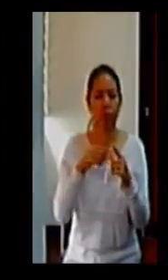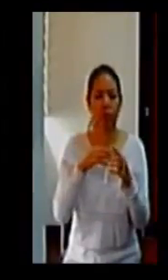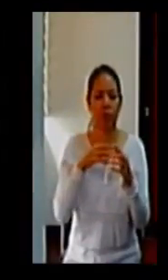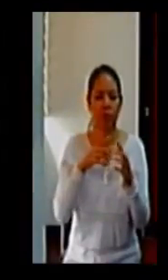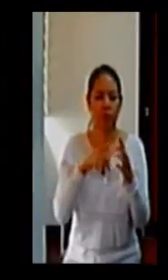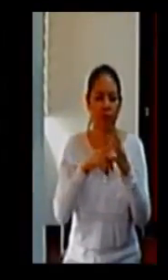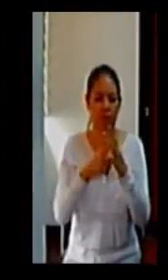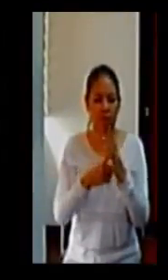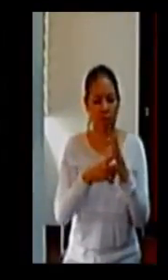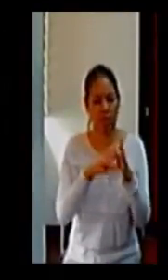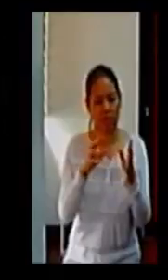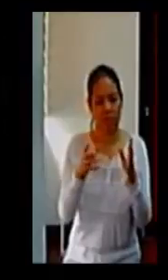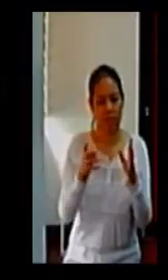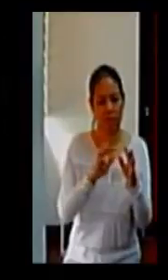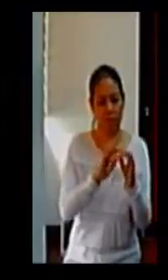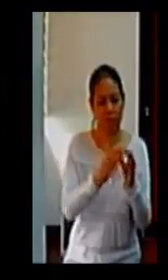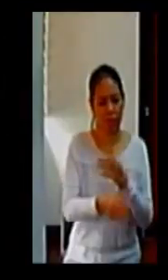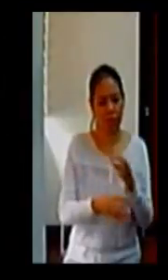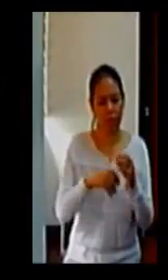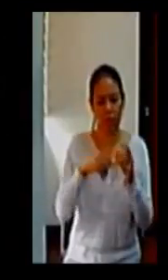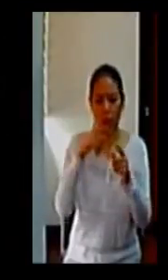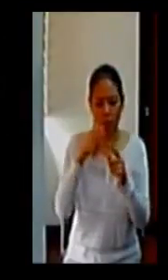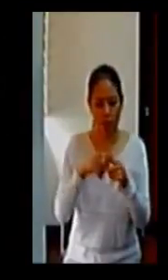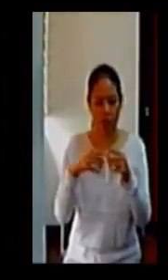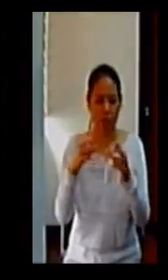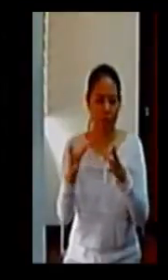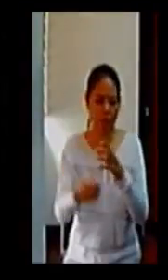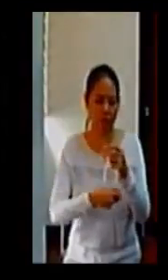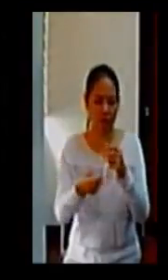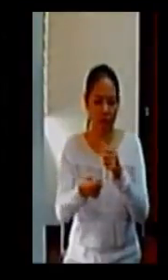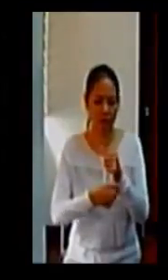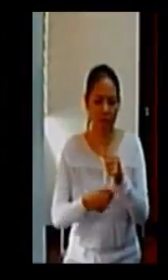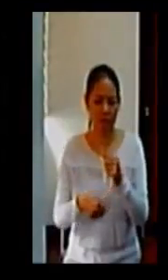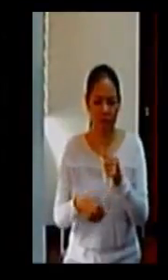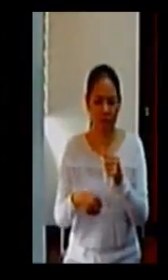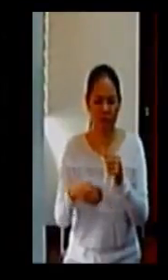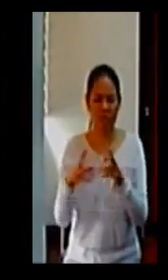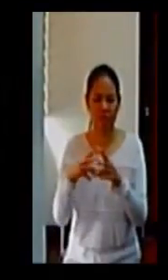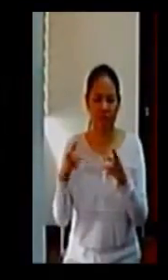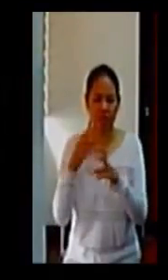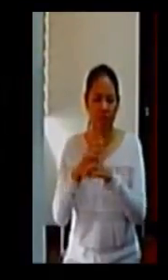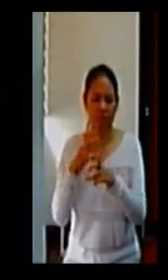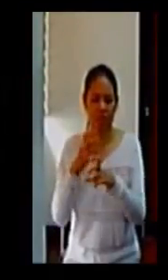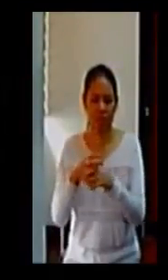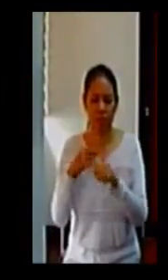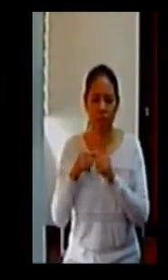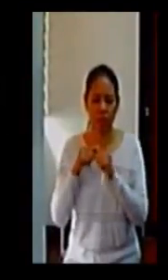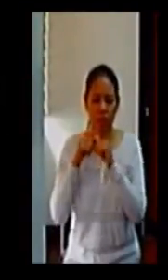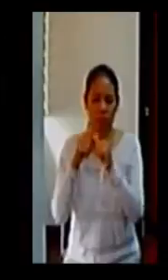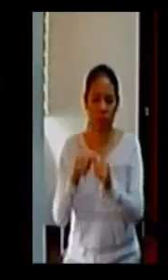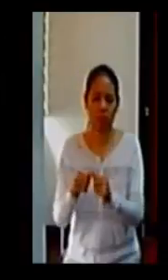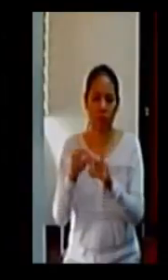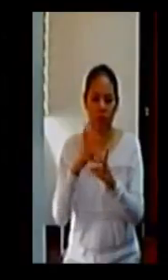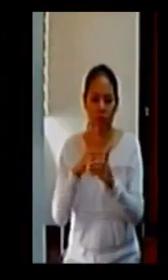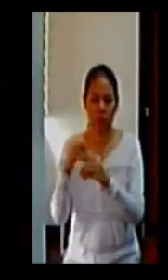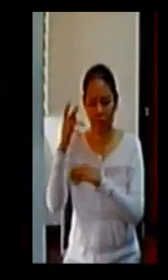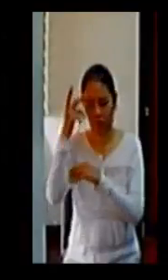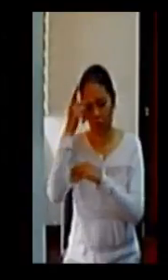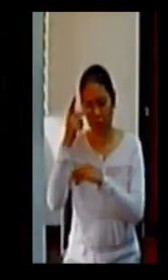harvest or your planting, nahihirapan na rin silang ipagpatuloy ang ginagawa ng kanilang magulang. Sa tingin nyo ba ganun